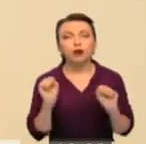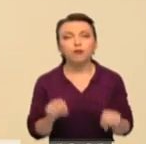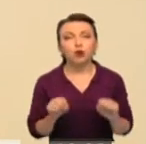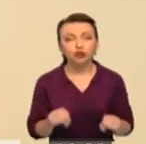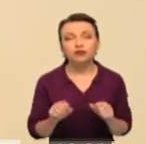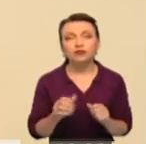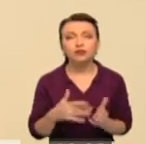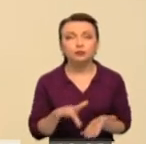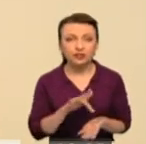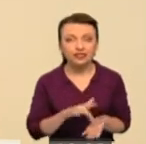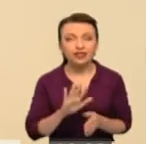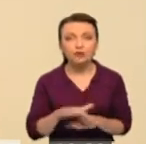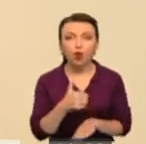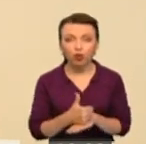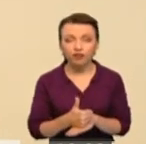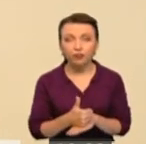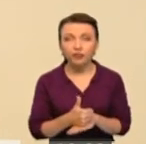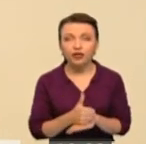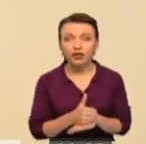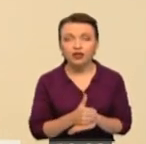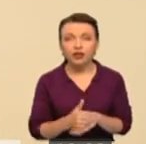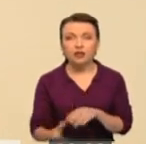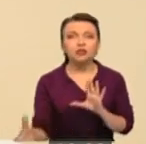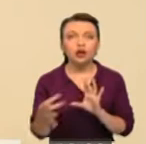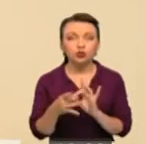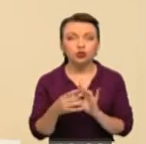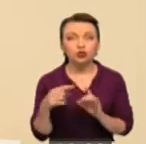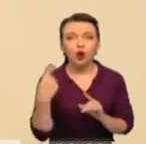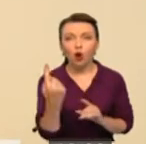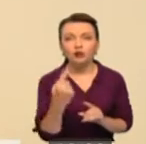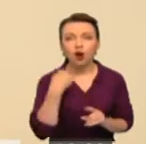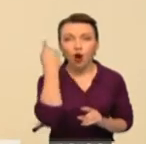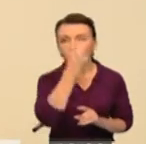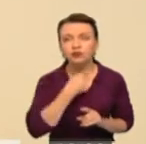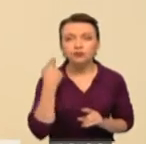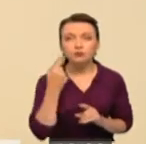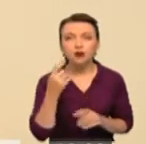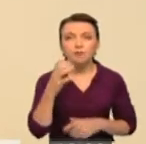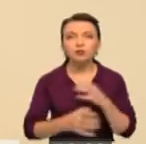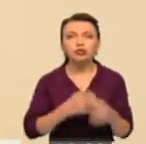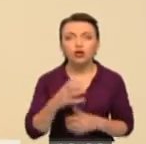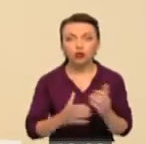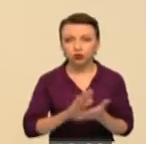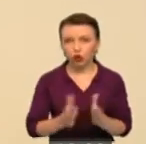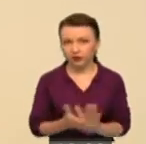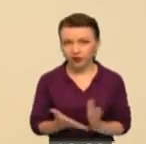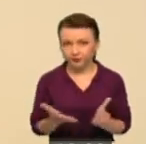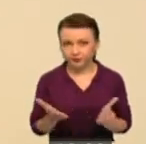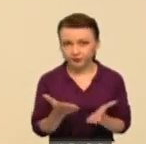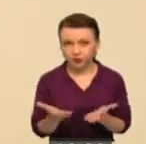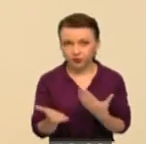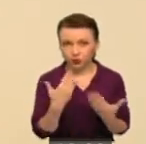Можливість міським головам заключати одноосібно міжнародні договори, які стосуються